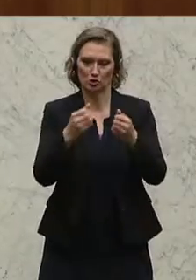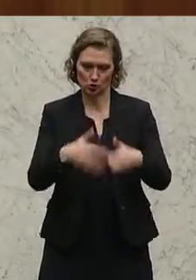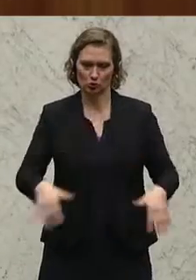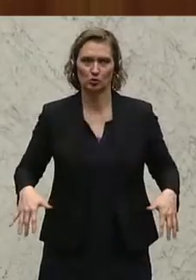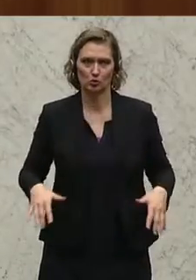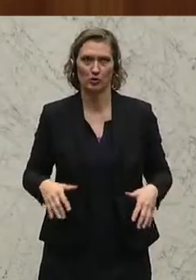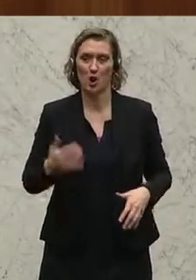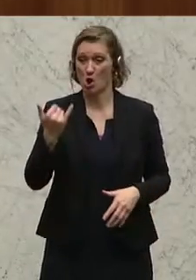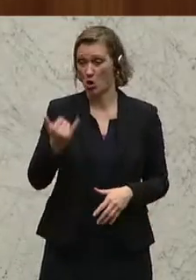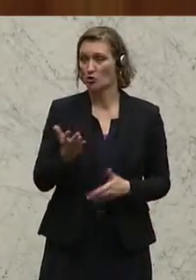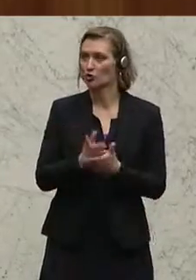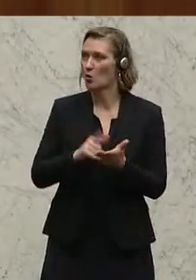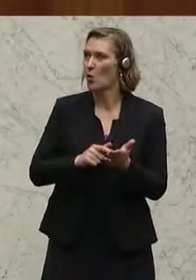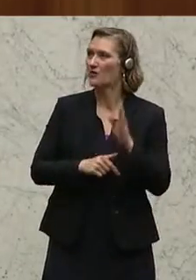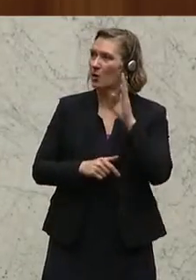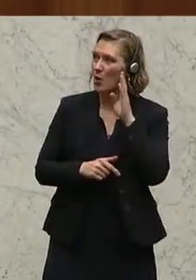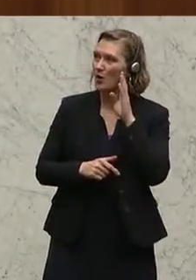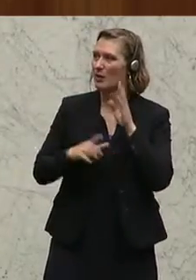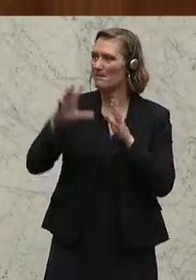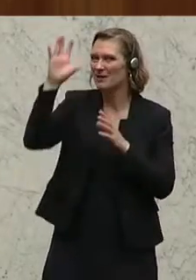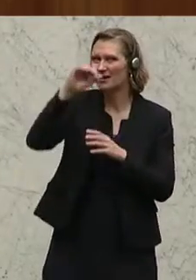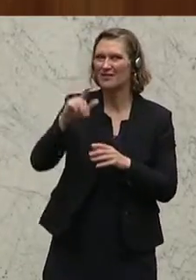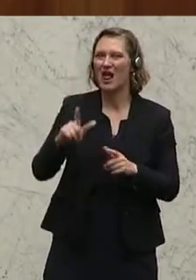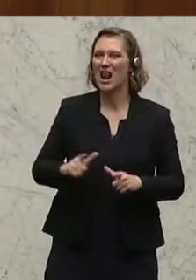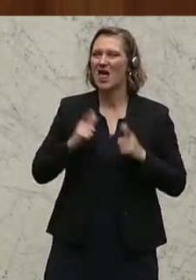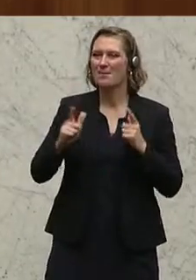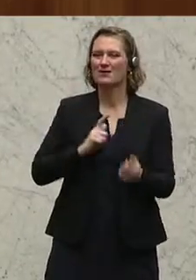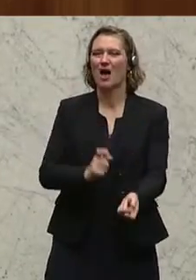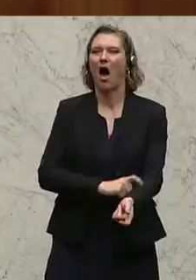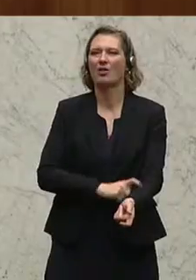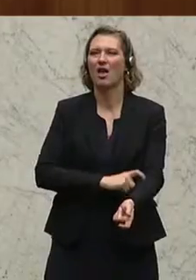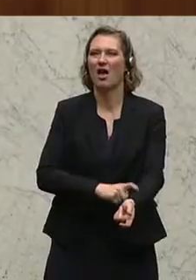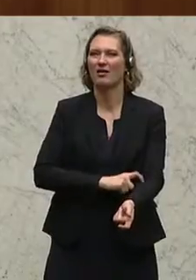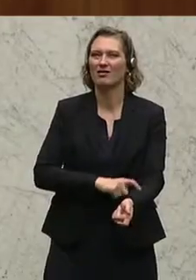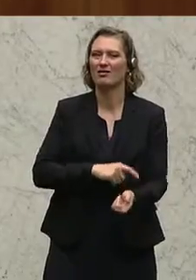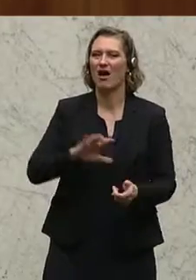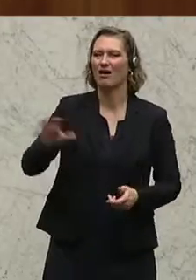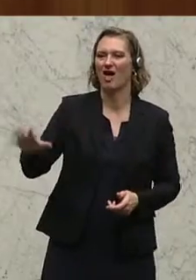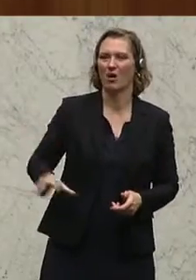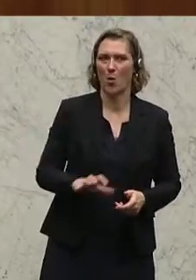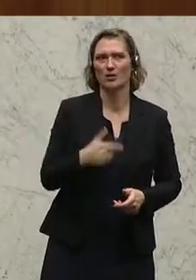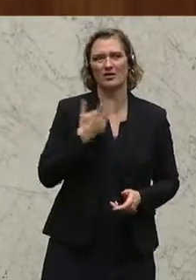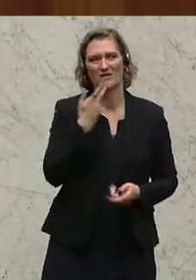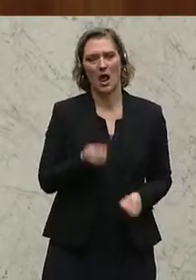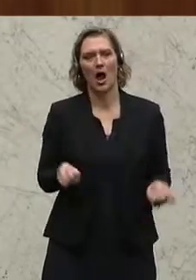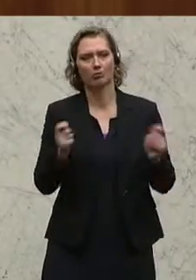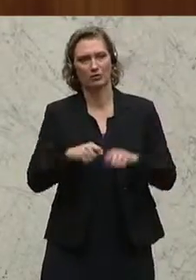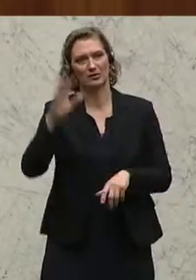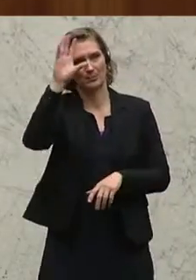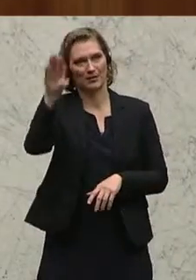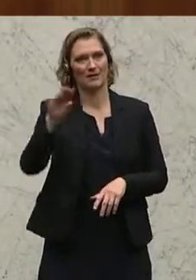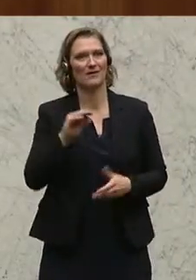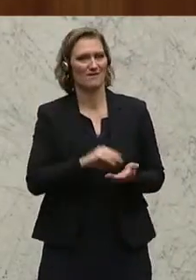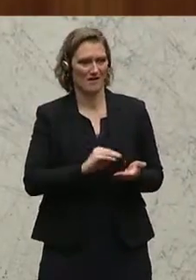Verkehrsschieneninfrastruktur. Und heute ist mehrfach der Begriff der Lebensader in den Regionen erwähnt worden. Ich möchte abschließend diesen Begriff auch noch